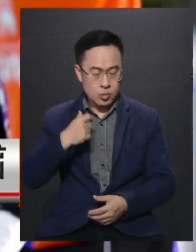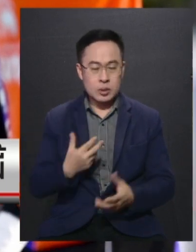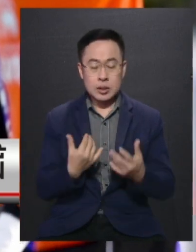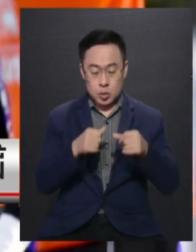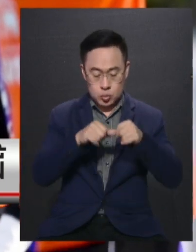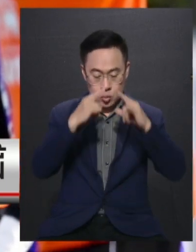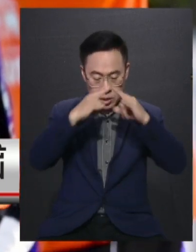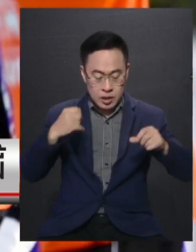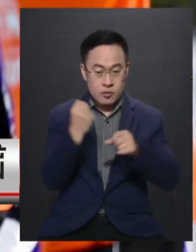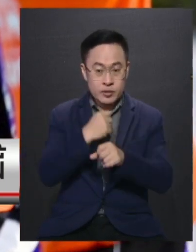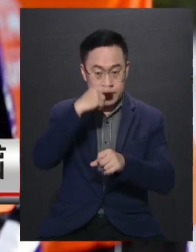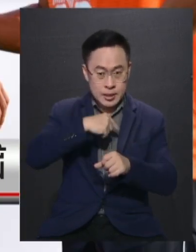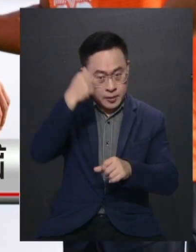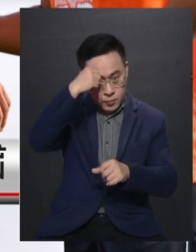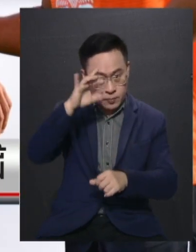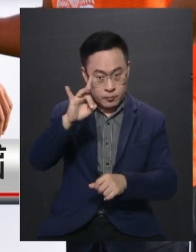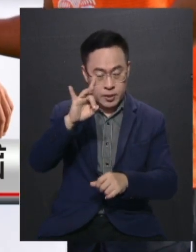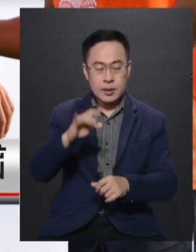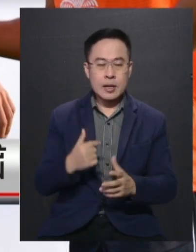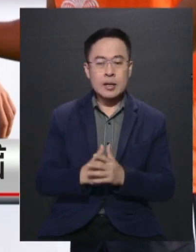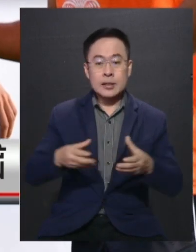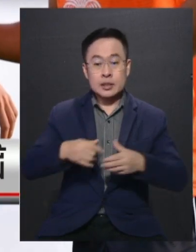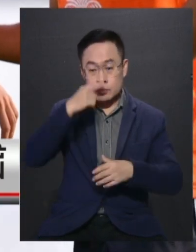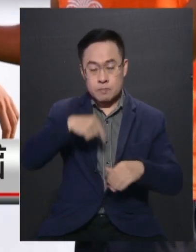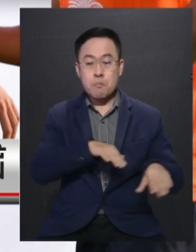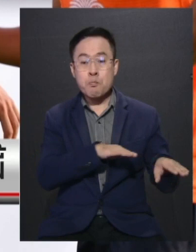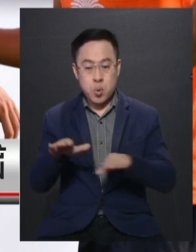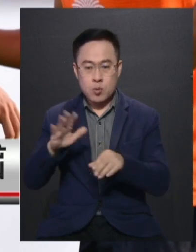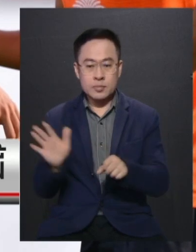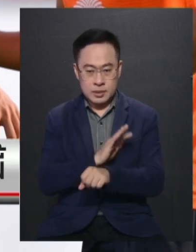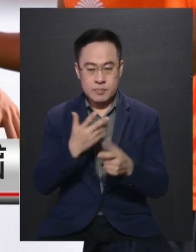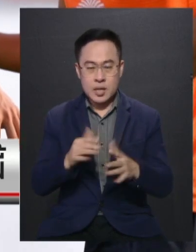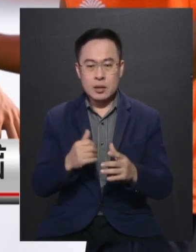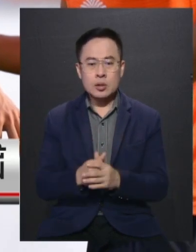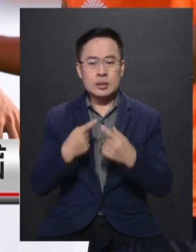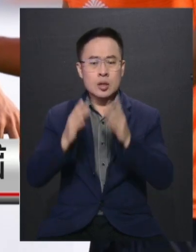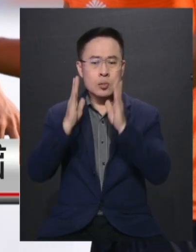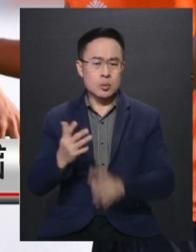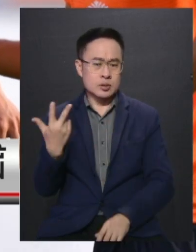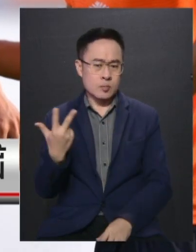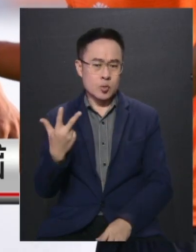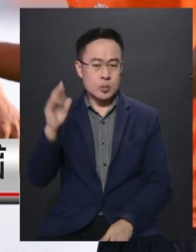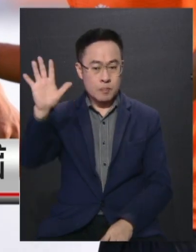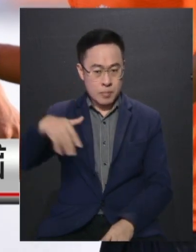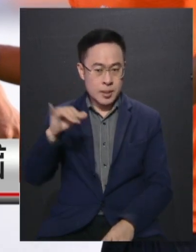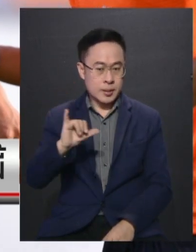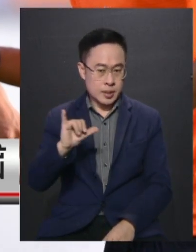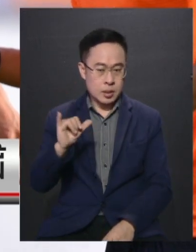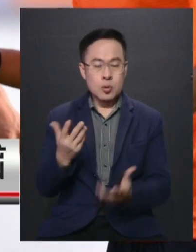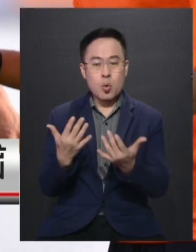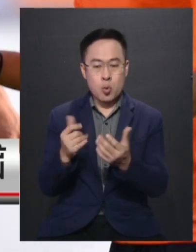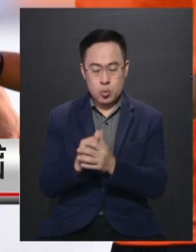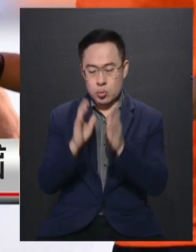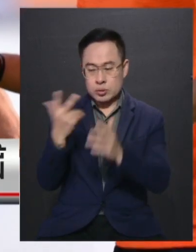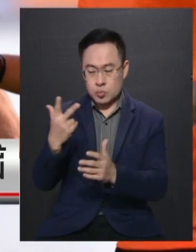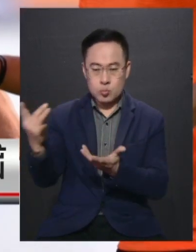ที่ก่อนที่จะบุกไปเยือนทั้ง2แมตช์แน่นอนว่าตอนนี้เรายังขาดกำลังหลักอีก3รายซึ่งถ้าพวกเขากลับม